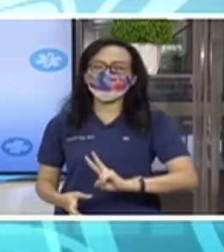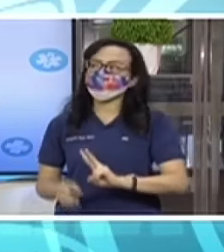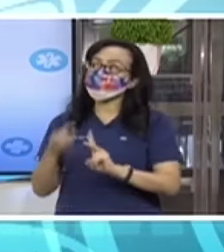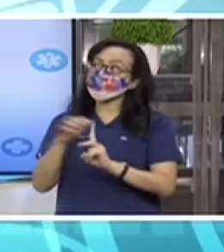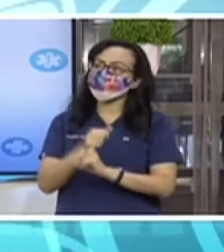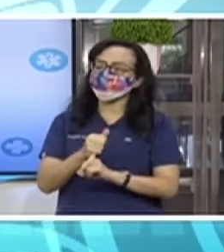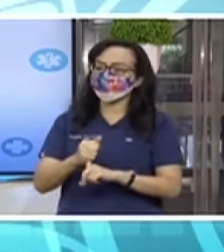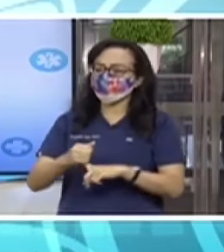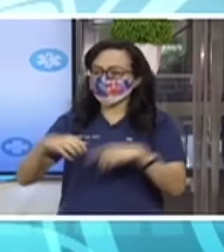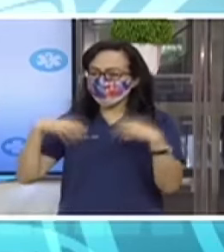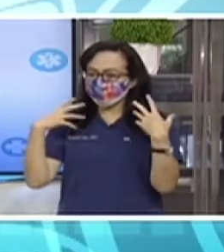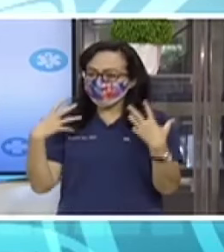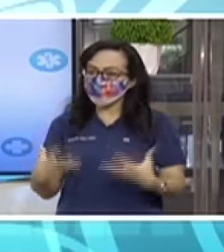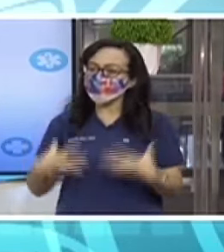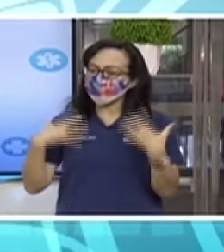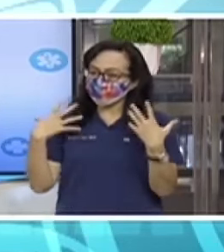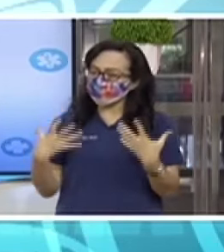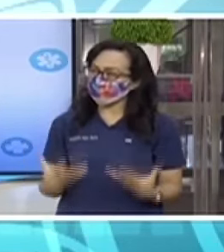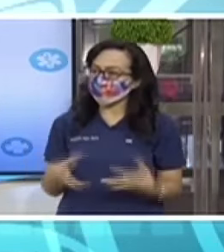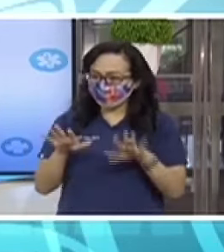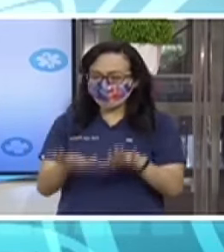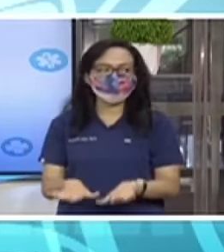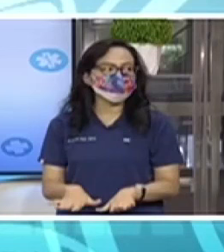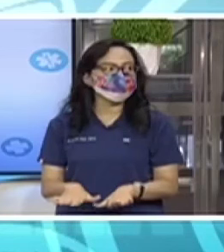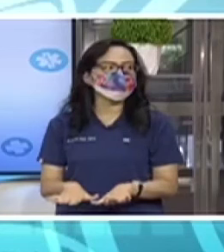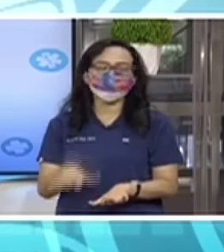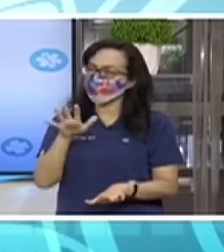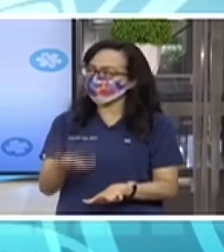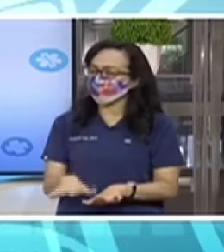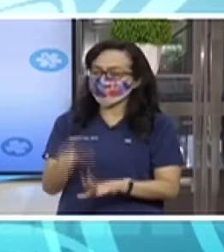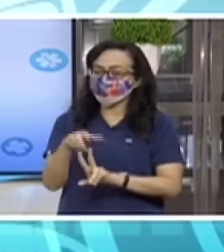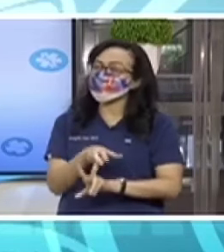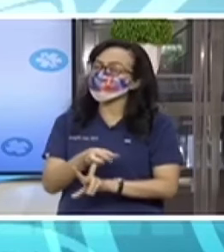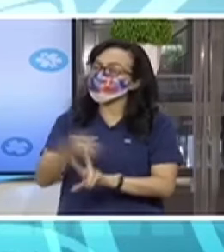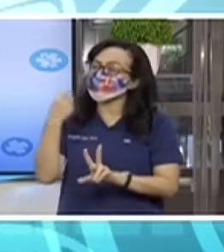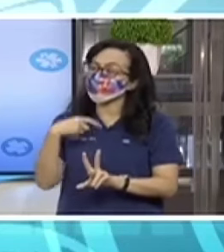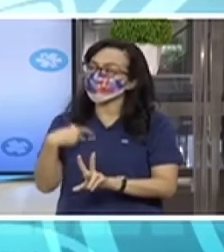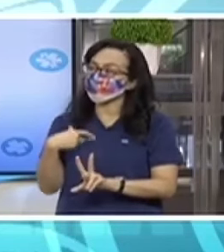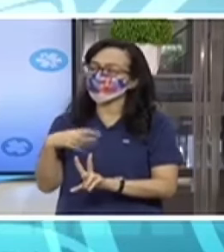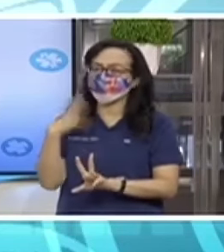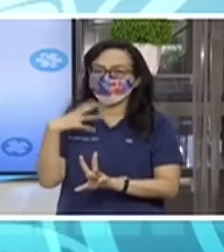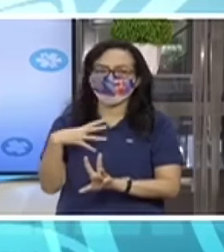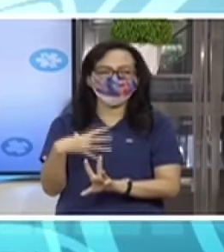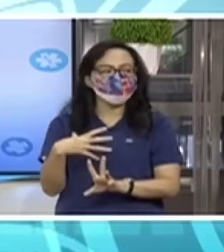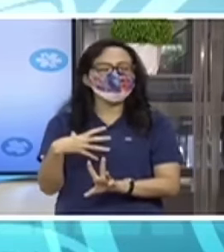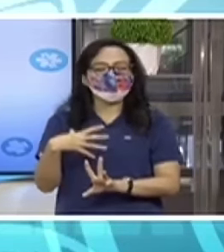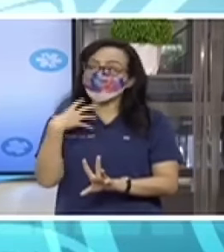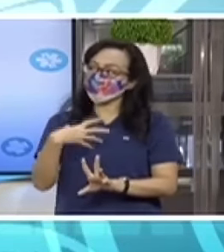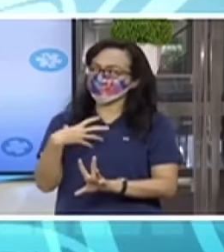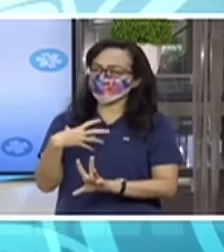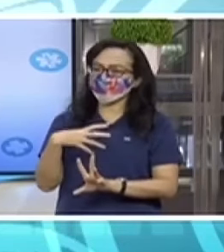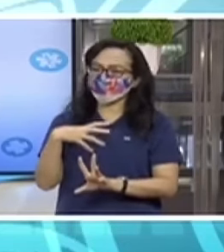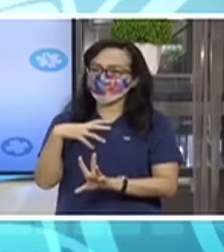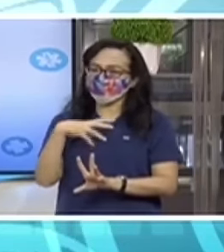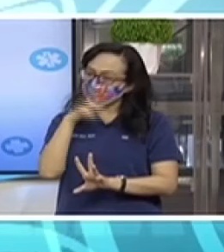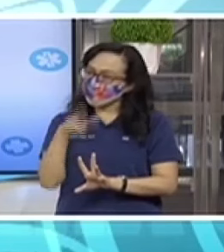ini sebenarnya yang satu adalah Memang secara langsung membuat kita sadar di sini gitu ya lebih tenang yang kedua Memang secara hormon atau kimiawi tubuh